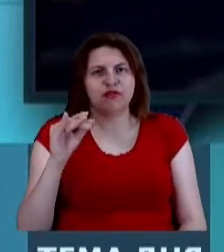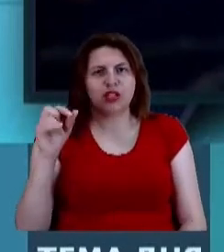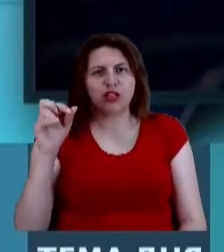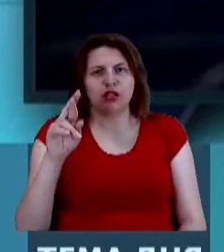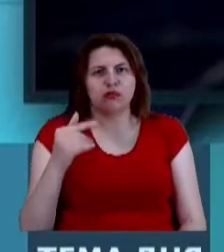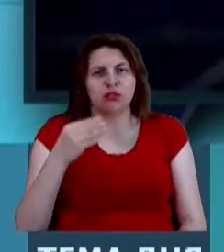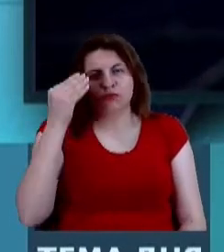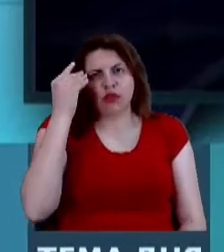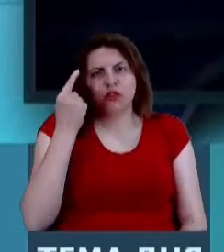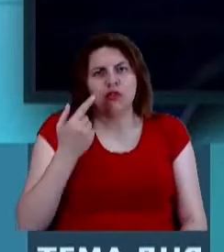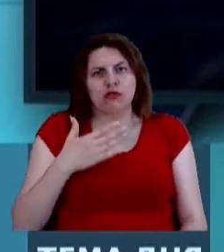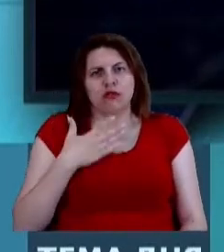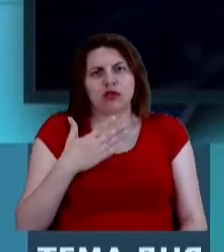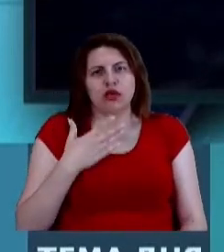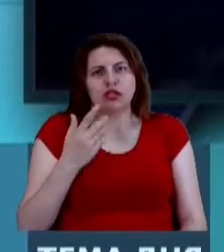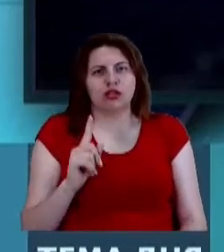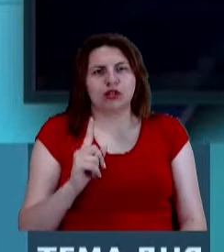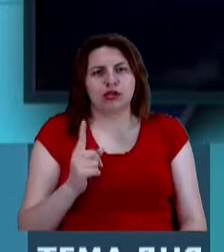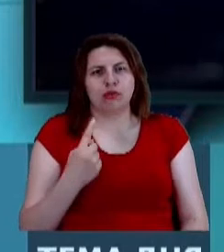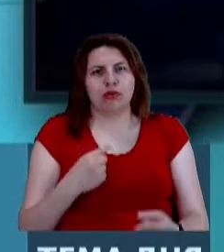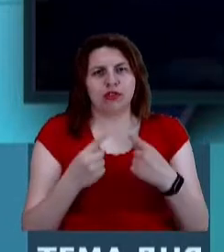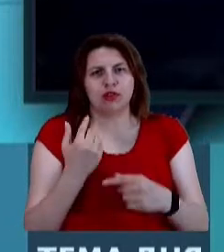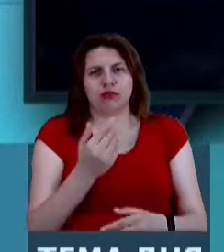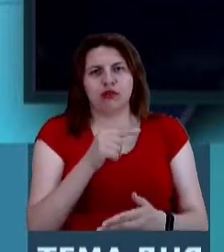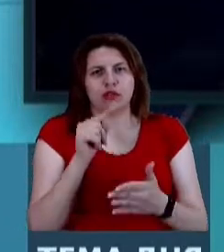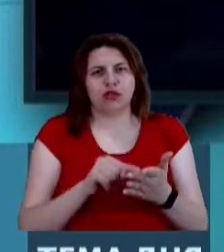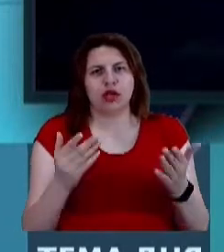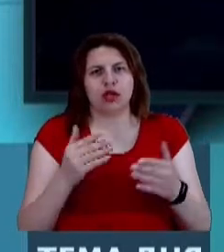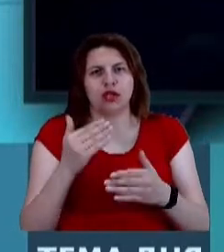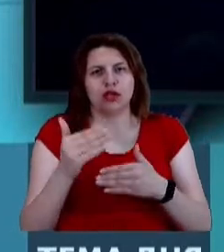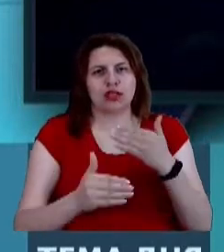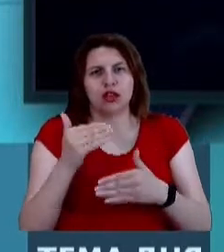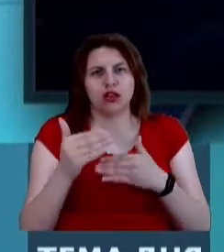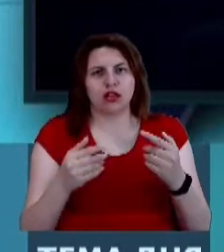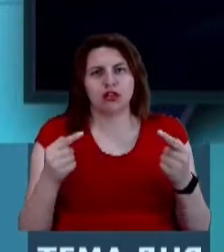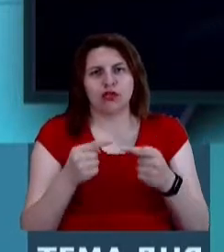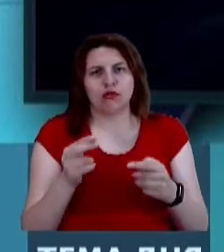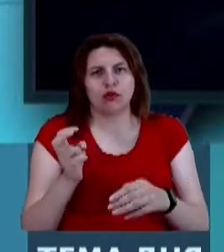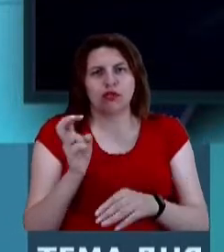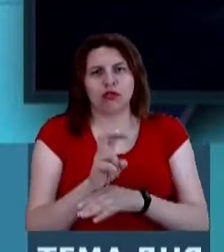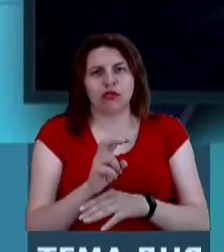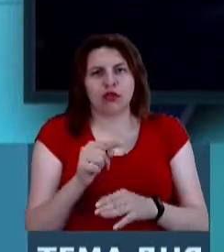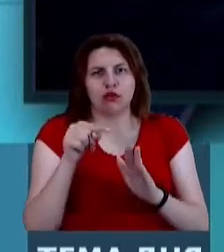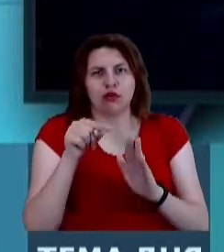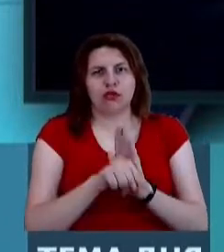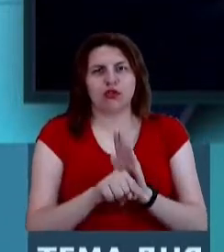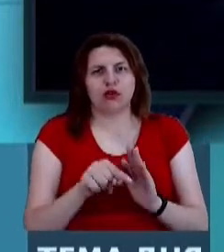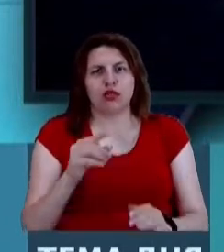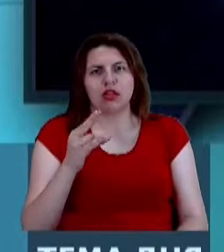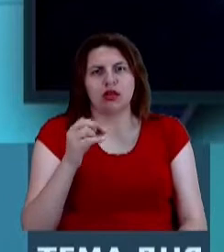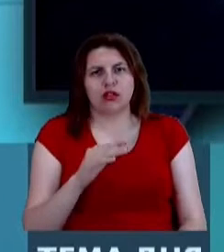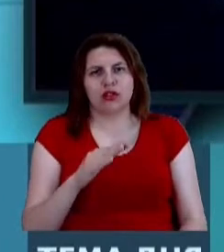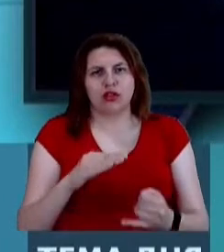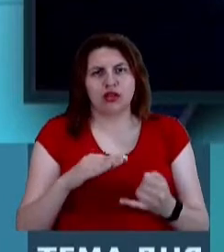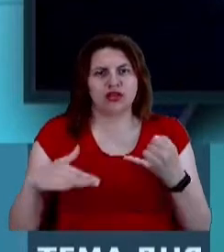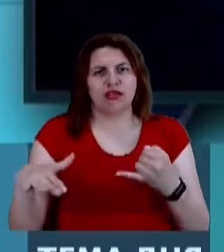ми, повертаючись до вашого питання, на якій ми стадії, до якої точки ми дійшли, то це, звичайно, тенденція несхідна, я б сказала,